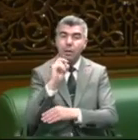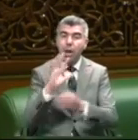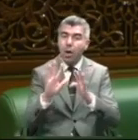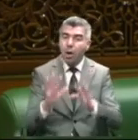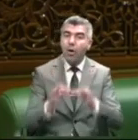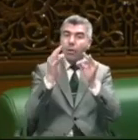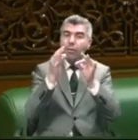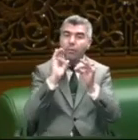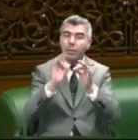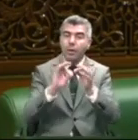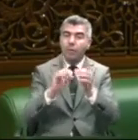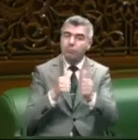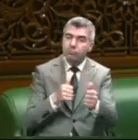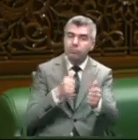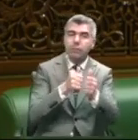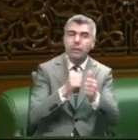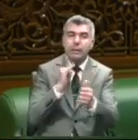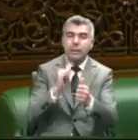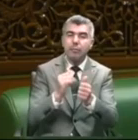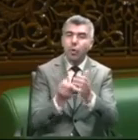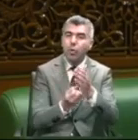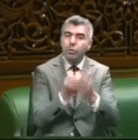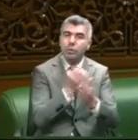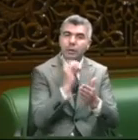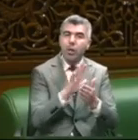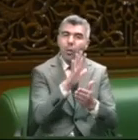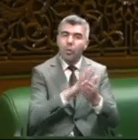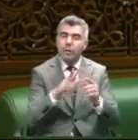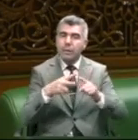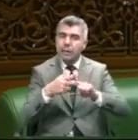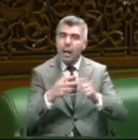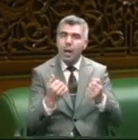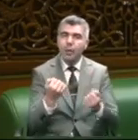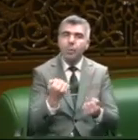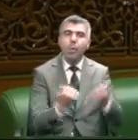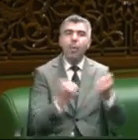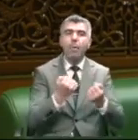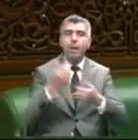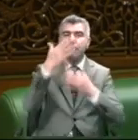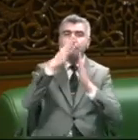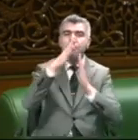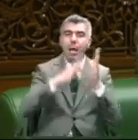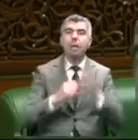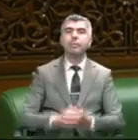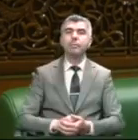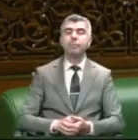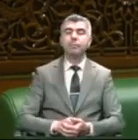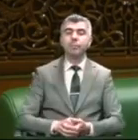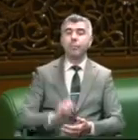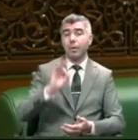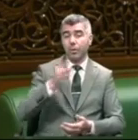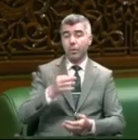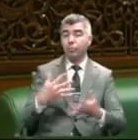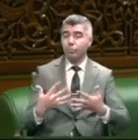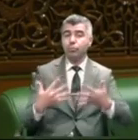تساير متطلبات العلميه والبشريه لتطوير منظومه صناعه السيارات ببلادنا وذلك من خلال